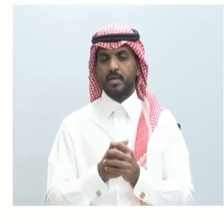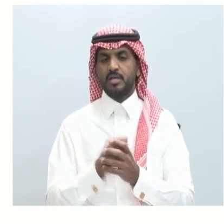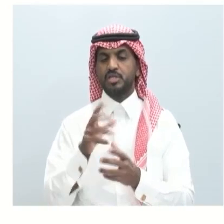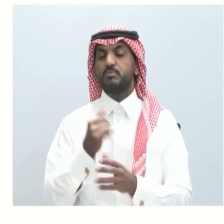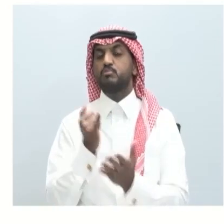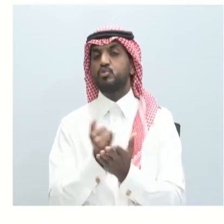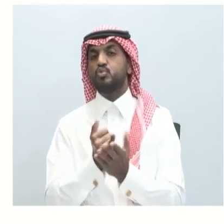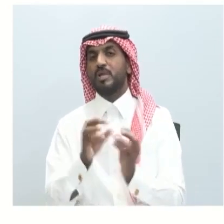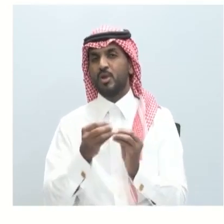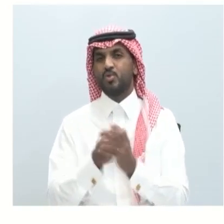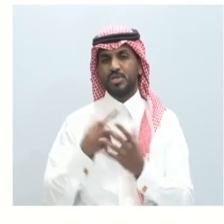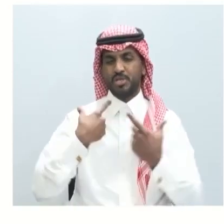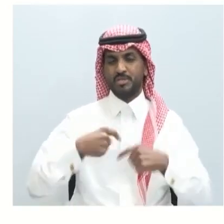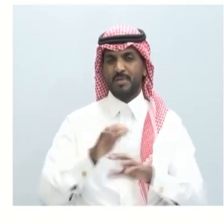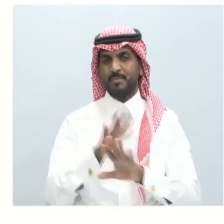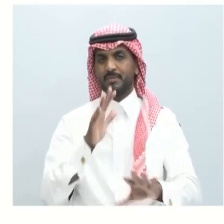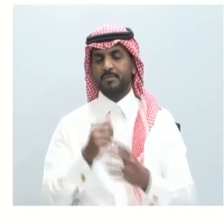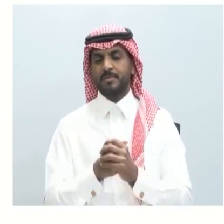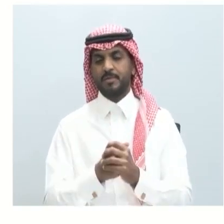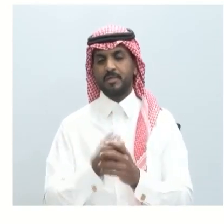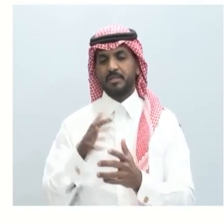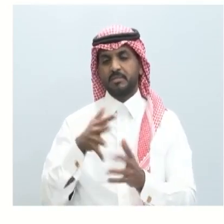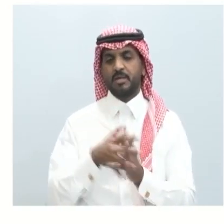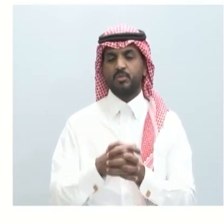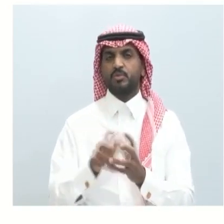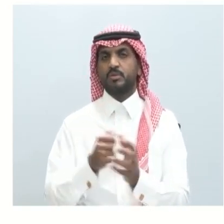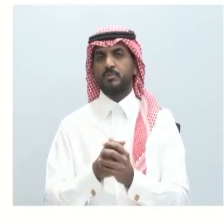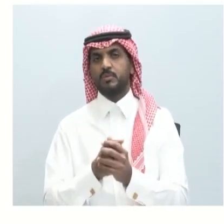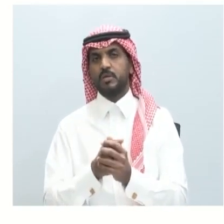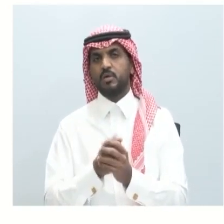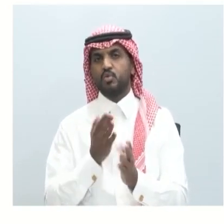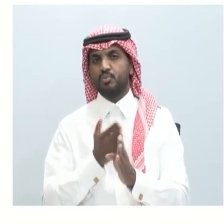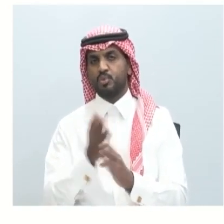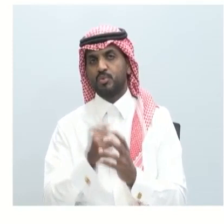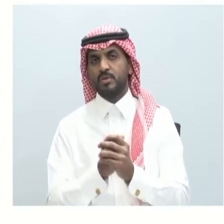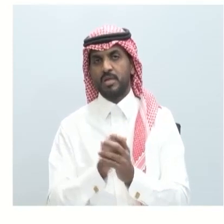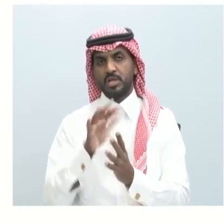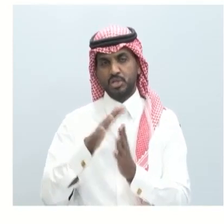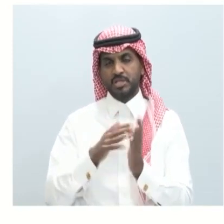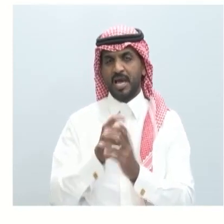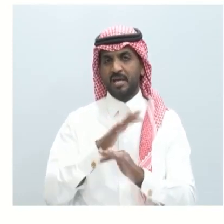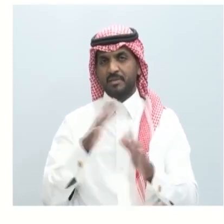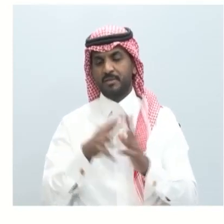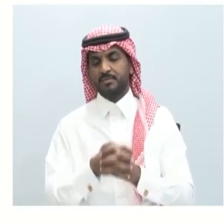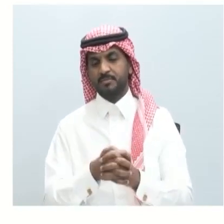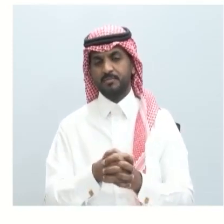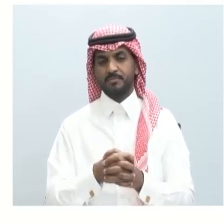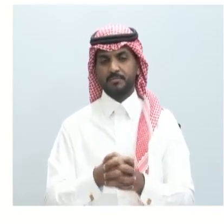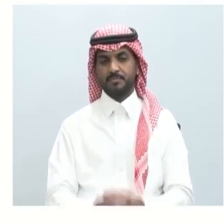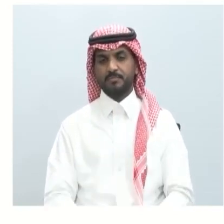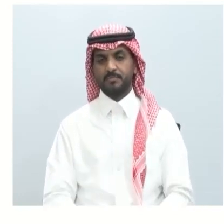مسؤول عن لون الجسم يكون ابعد لذلك احتماليه حدوث العبور لهذا الجين اكثر من الجينات